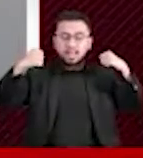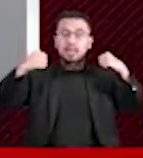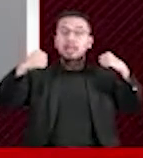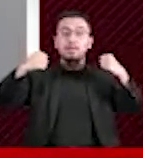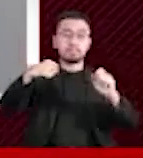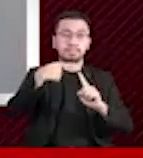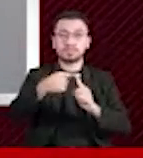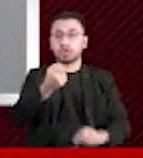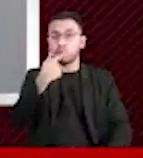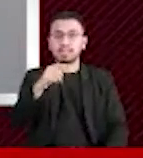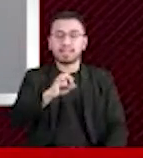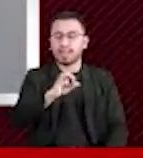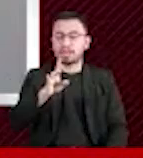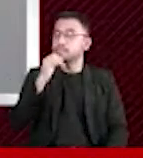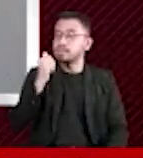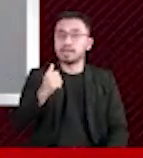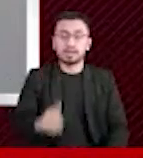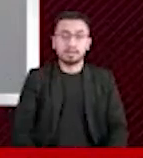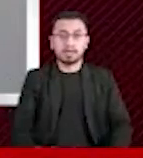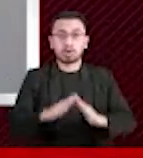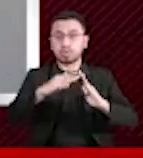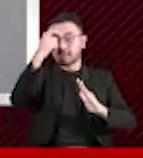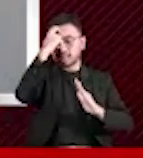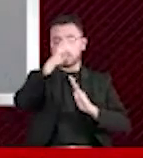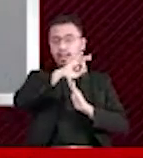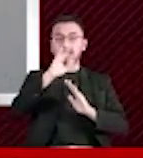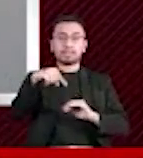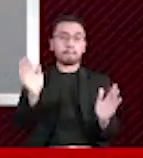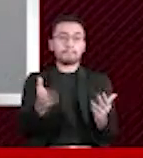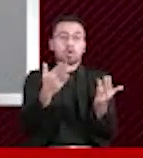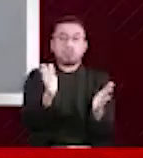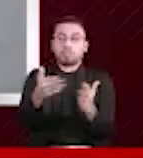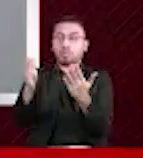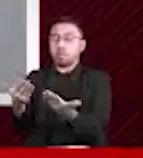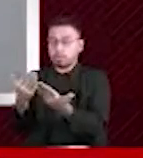dan sebagainya ya rumah sakit dan sebagainya Itu bagian-bagian sukses